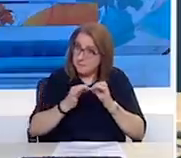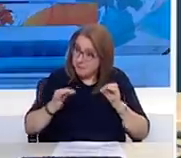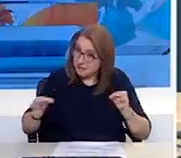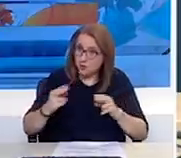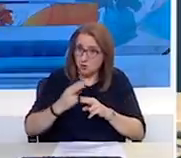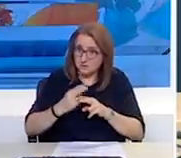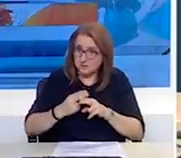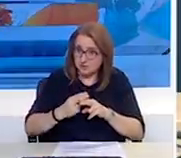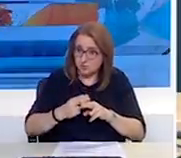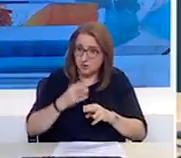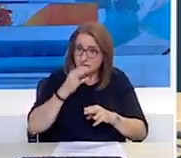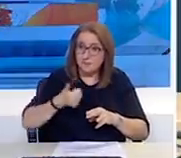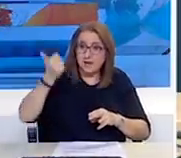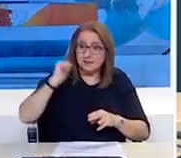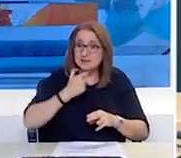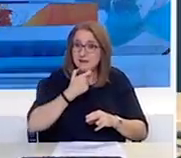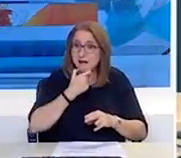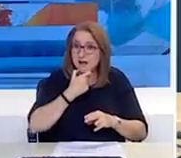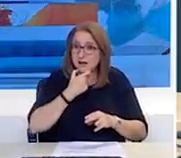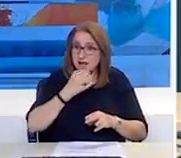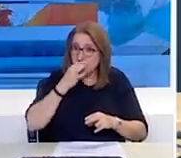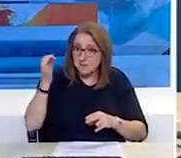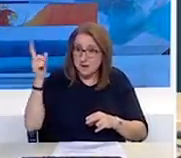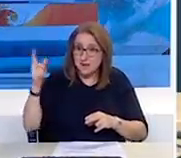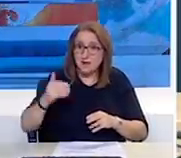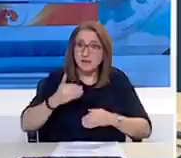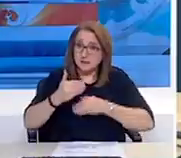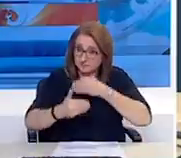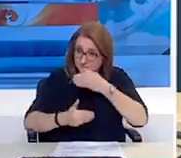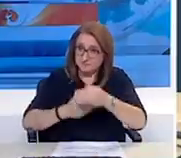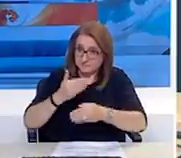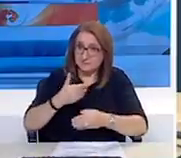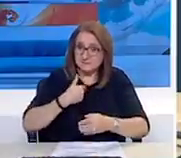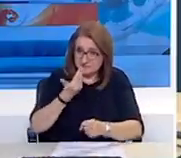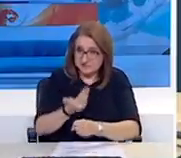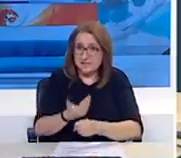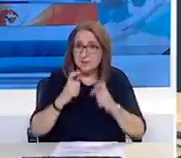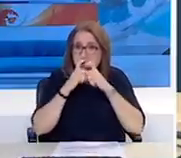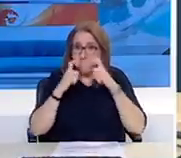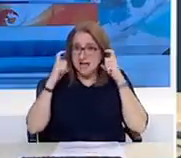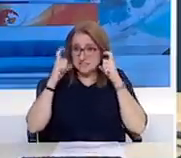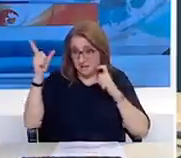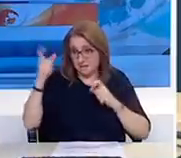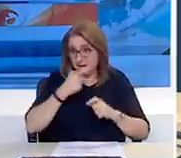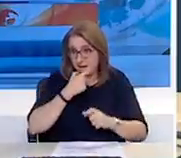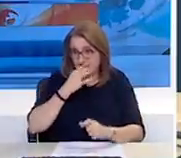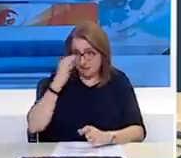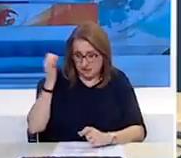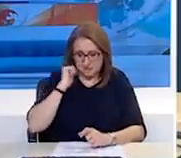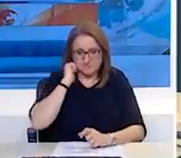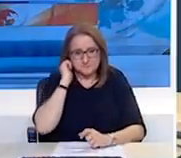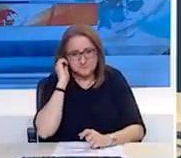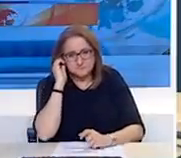σημαντικό. Και είδατε χθες το Ηνωμένο Βασίλειο είπε στην επόμενη φάση συζητάμε την μάσκα όπως και εμείς, στα μέσα μαζικής